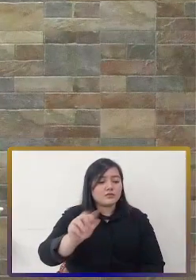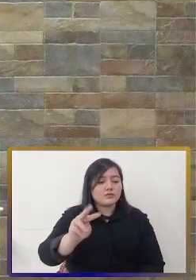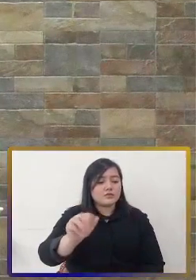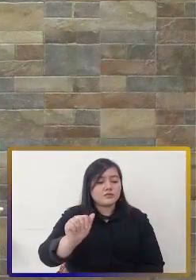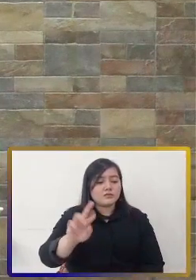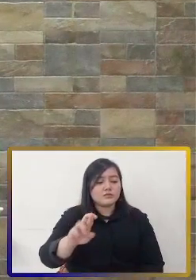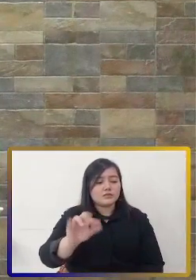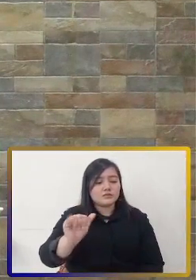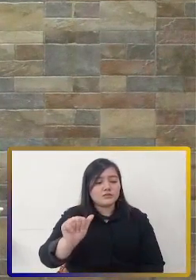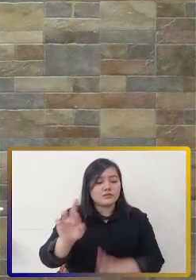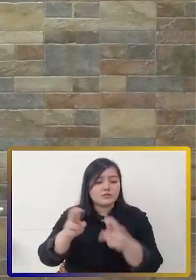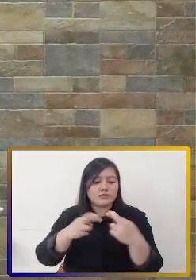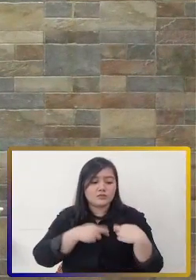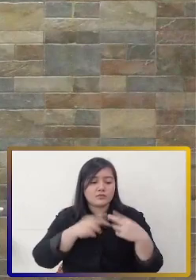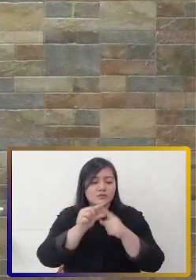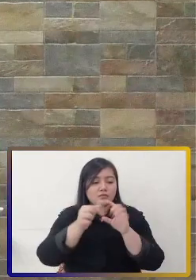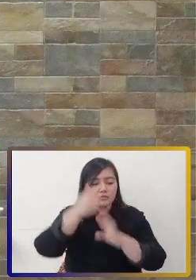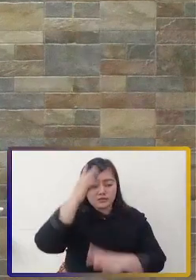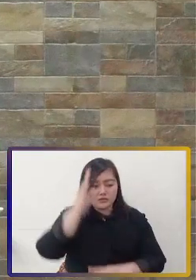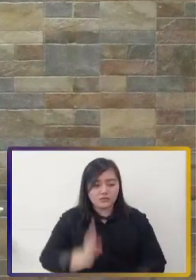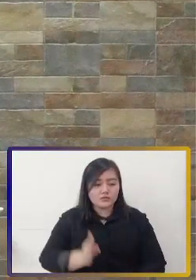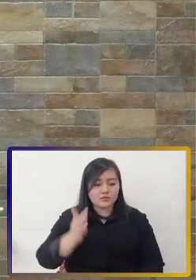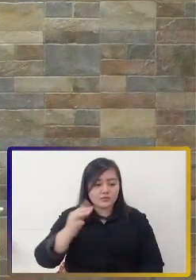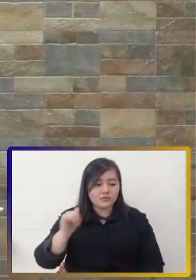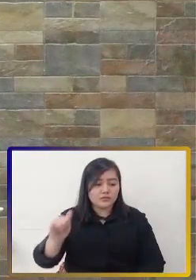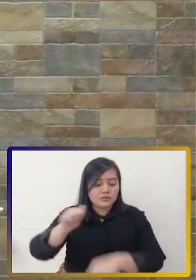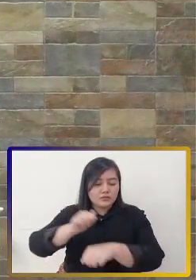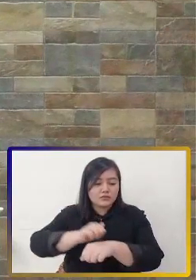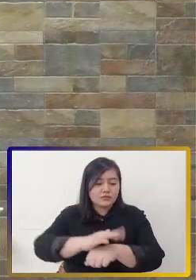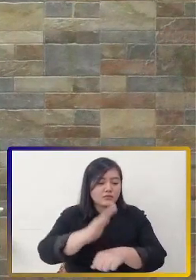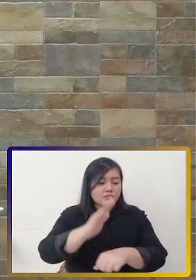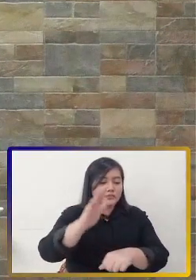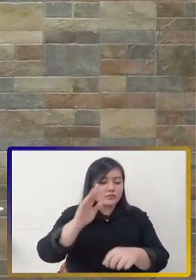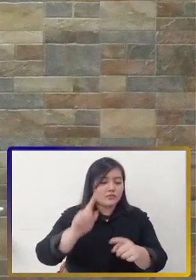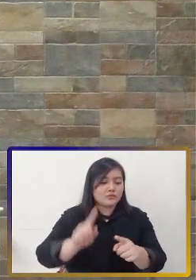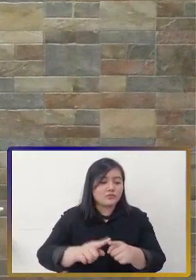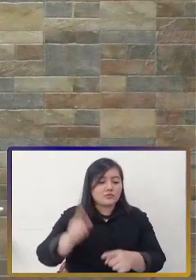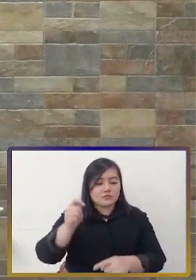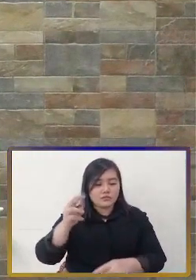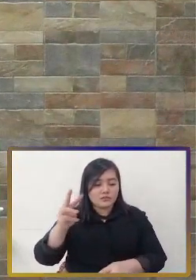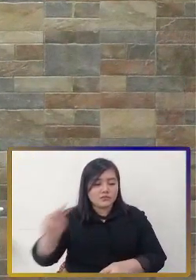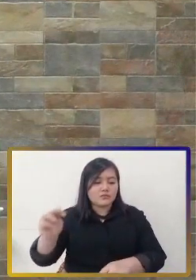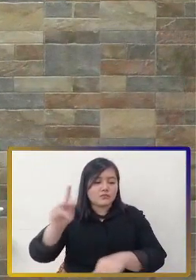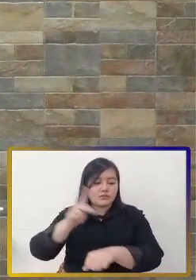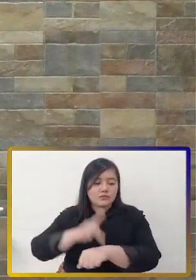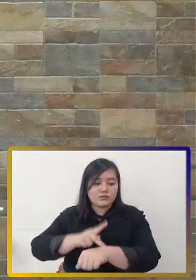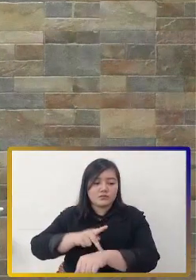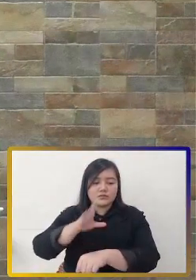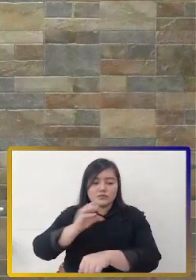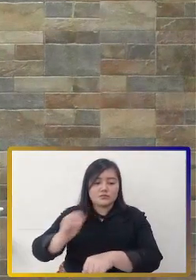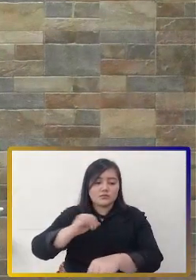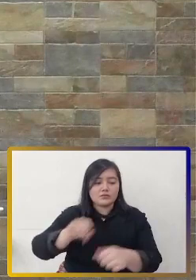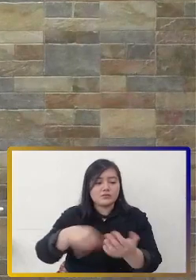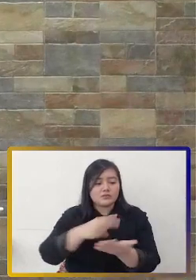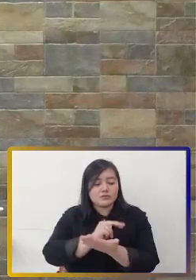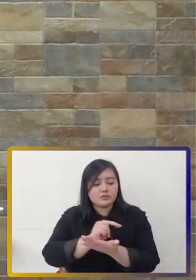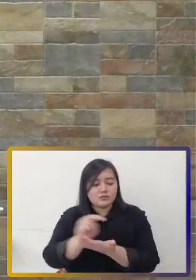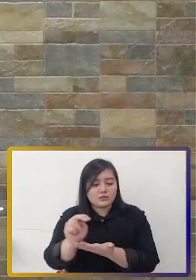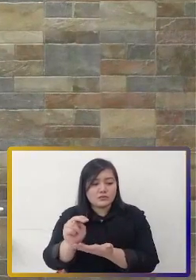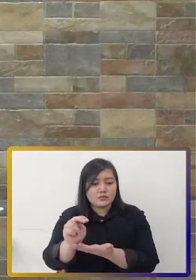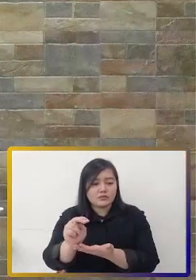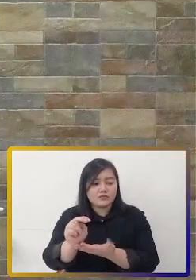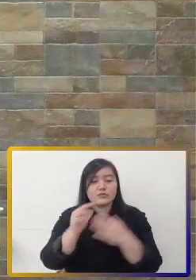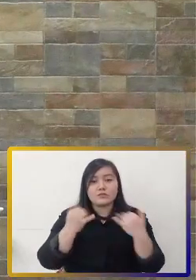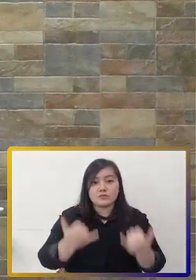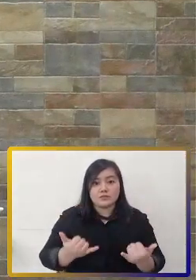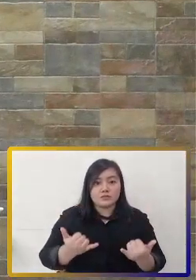had received the word of God, they sent unto them Peter and John. Maliwanag po yung